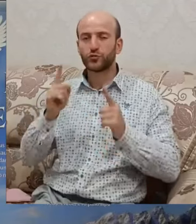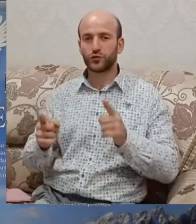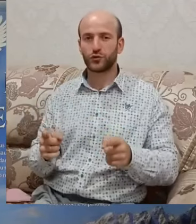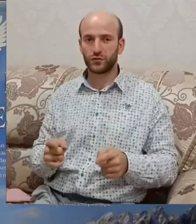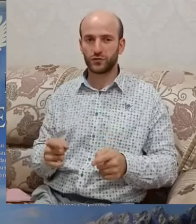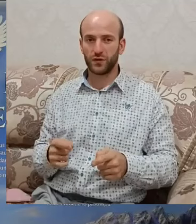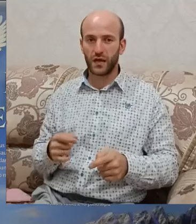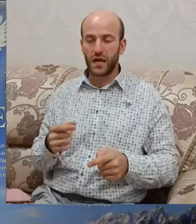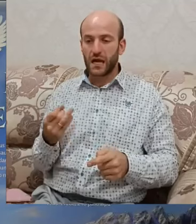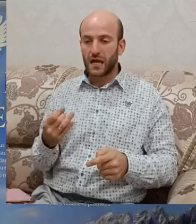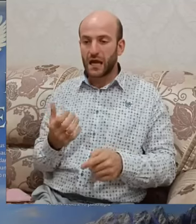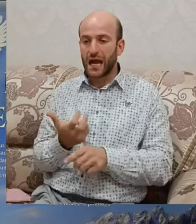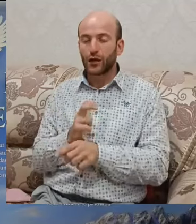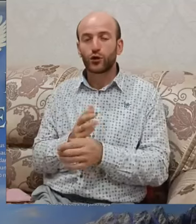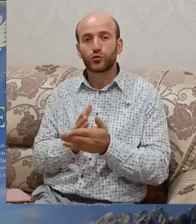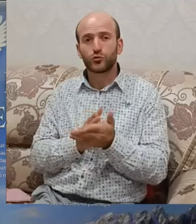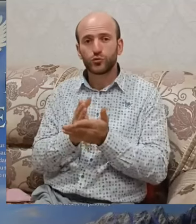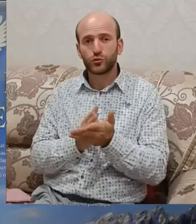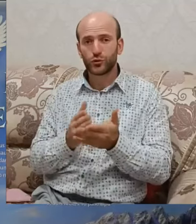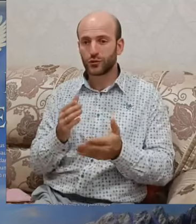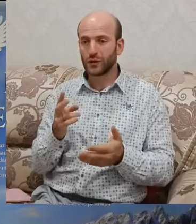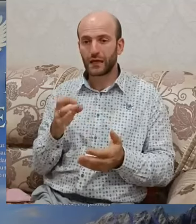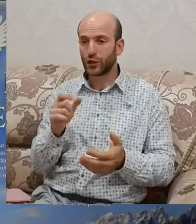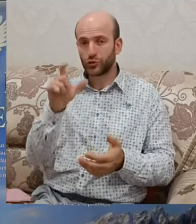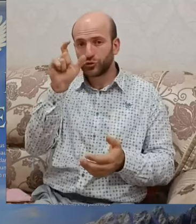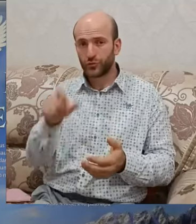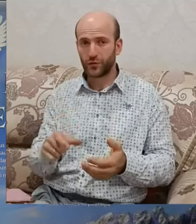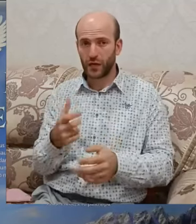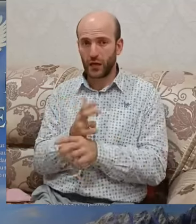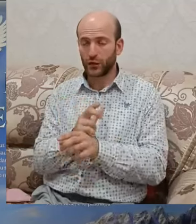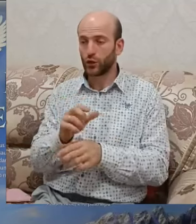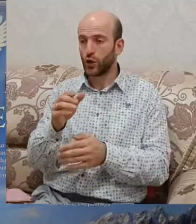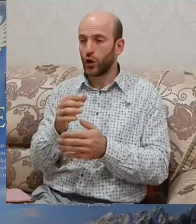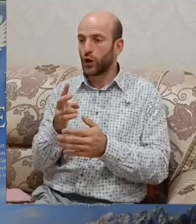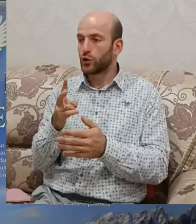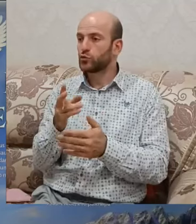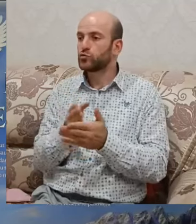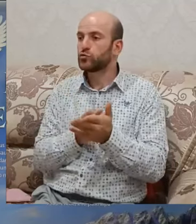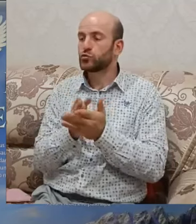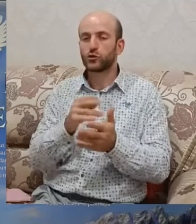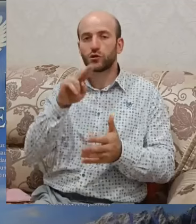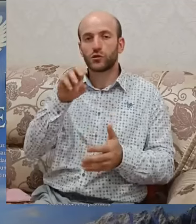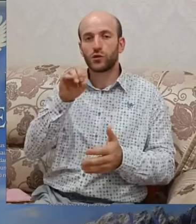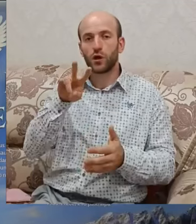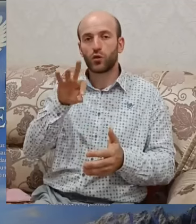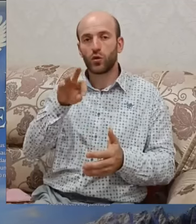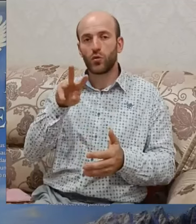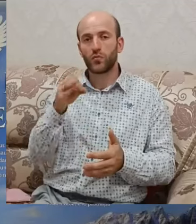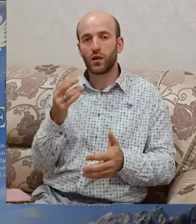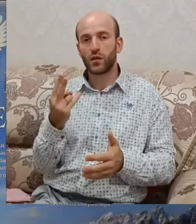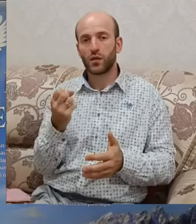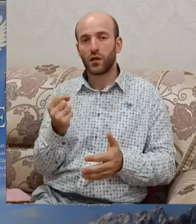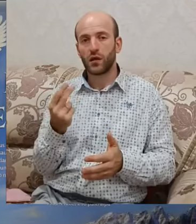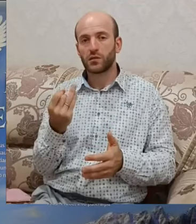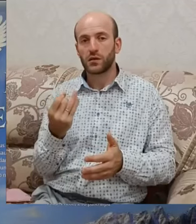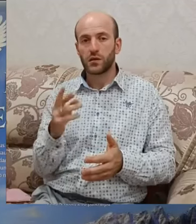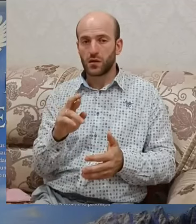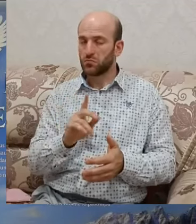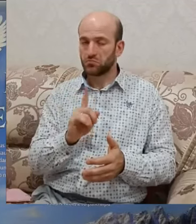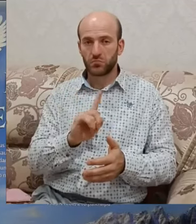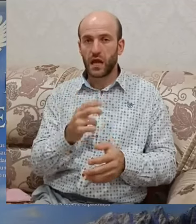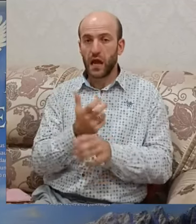nors žmogaus. Не какого-то человека. Не kokios nors деноминацijos. Не какой-то деноминации. Bet jis pats apreikštas bažnyčioje.